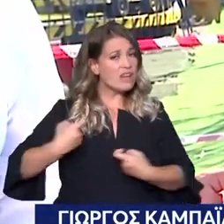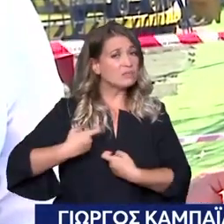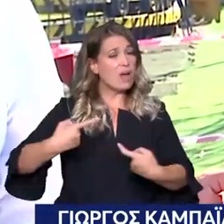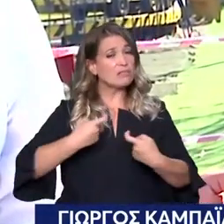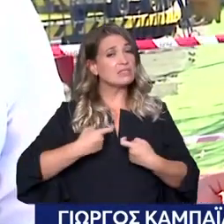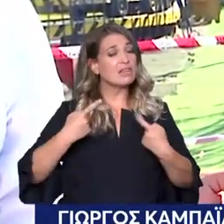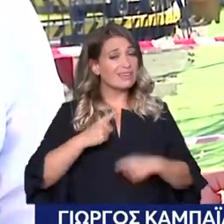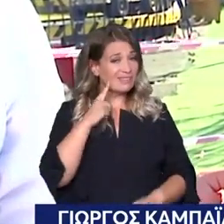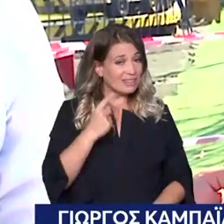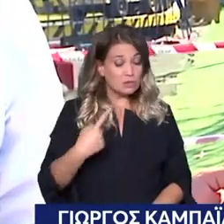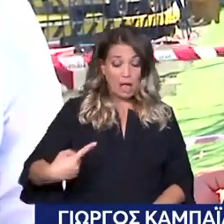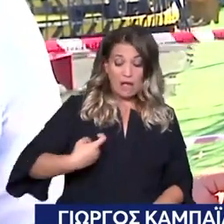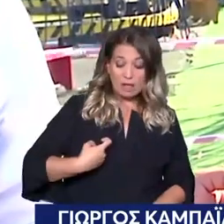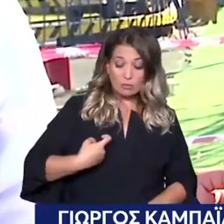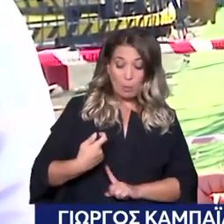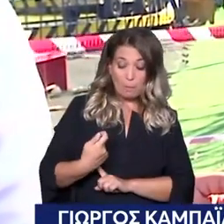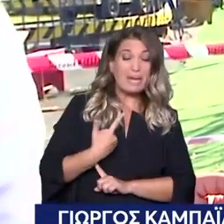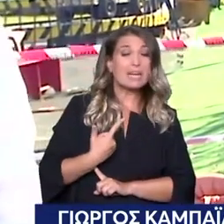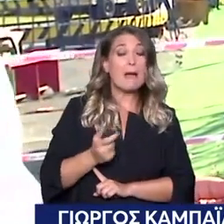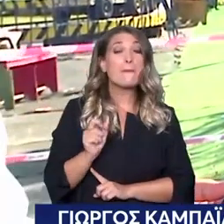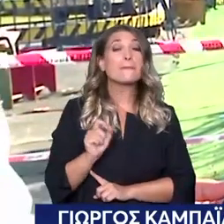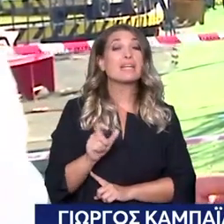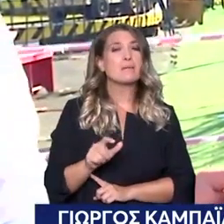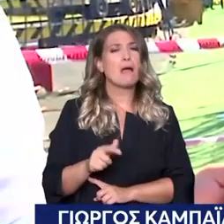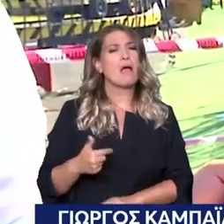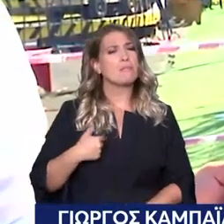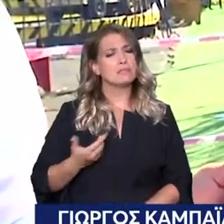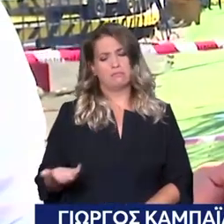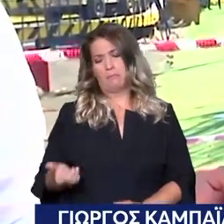ποιος μας τα έστειλε. Και θα τα θέσουμε στη διάθεση